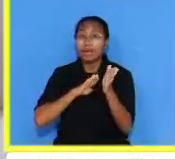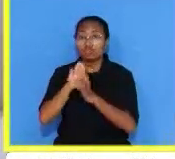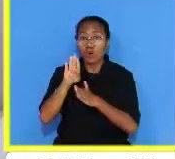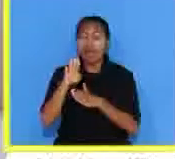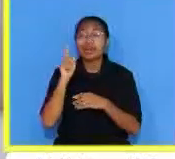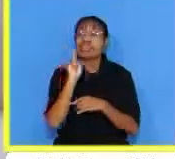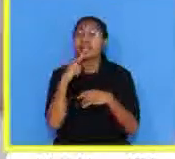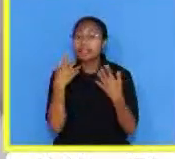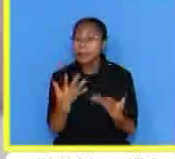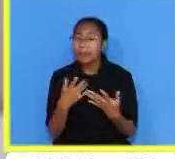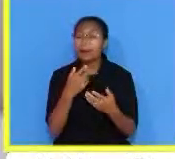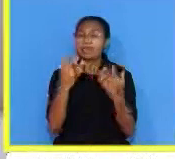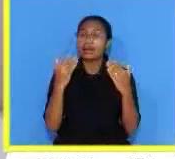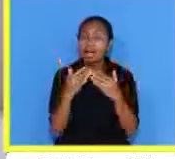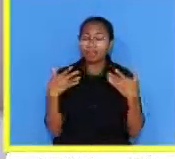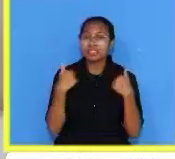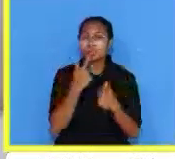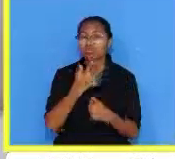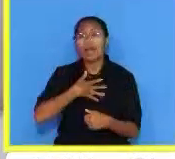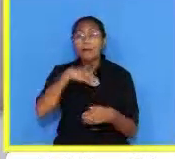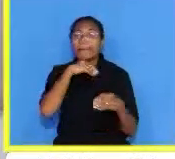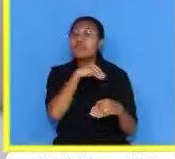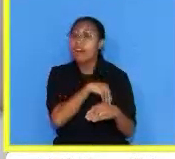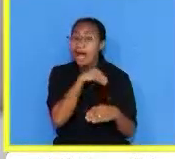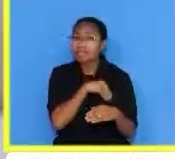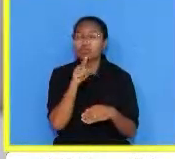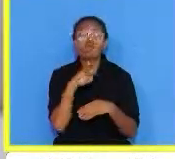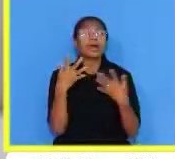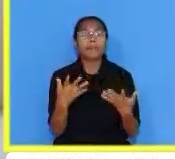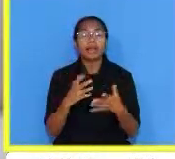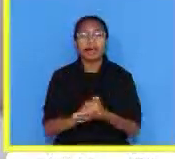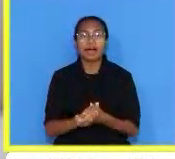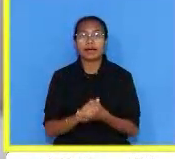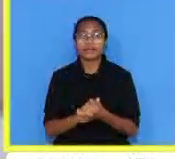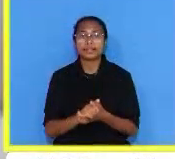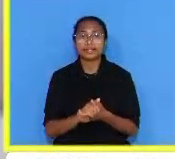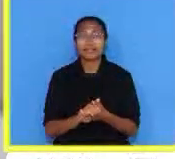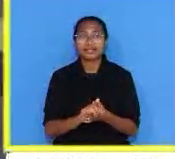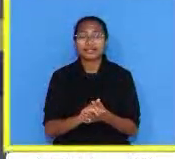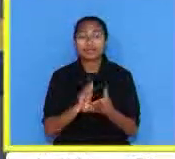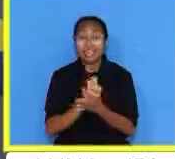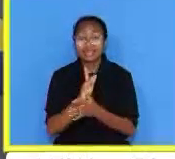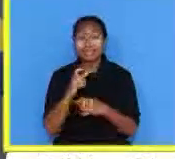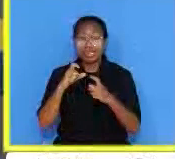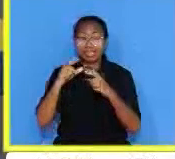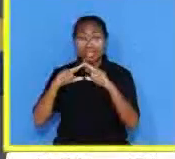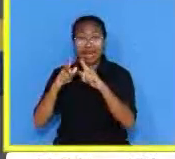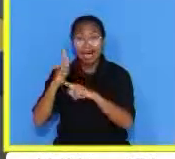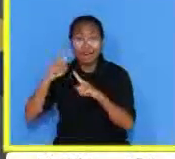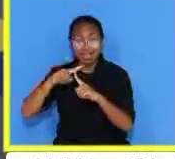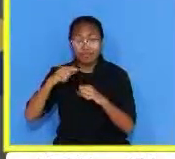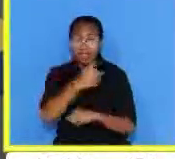sekarang bagaimana masyarakat bisa memanfaatkan seperti itu. Dan tadi syarat untuk vaksinasi